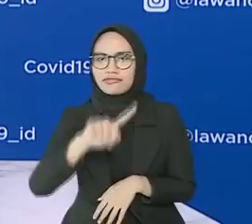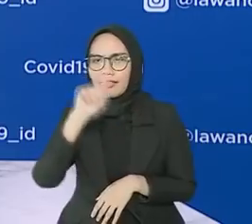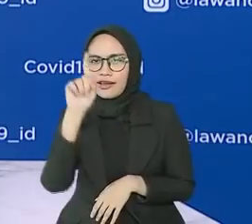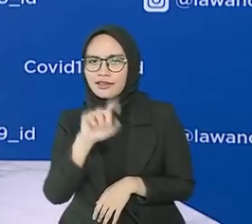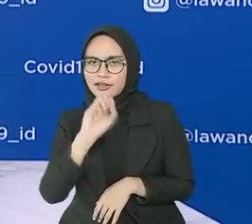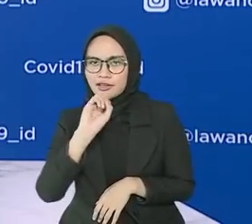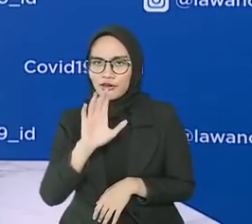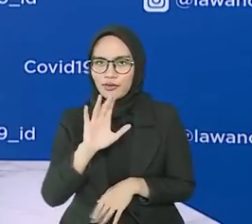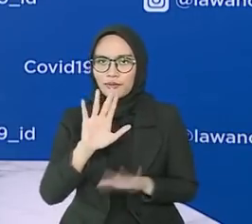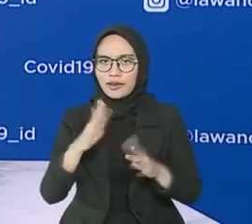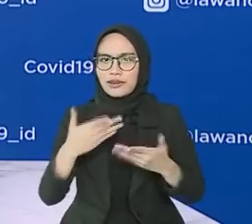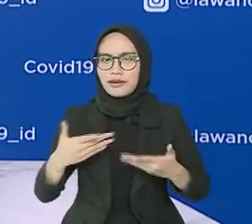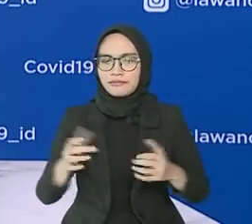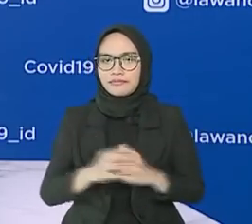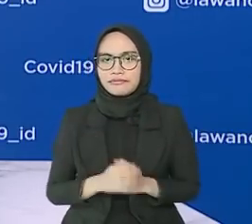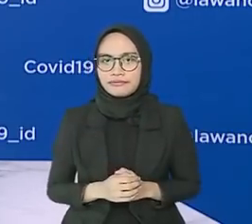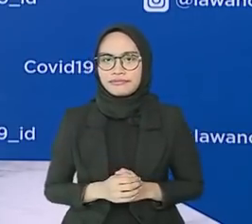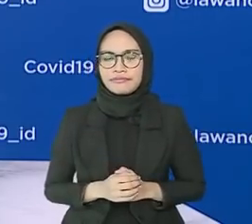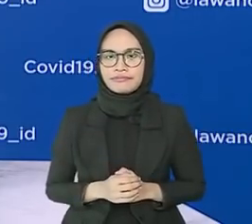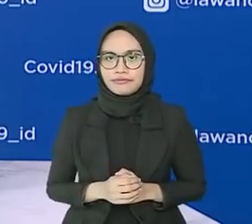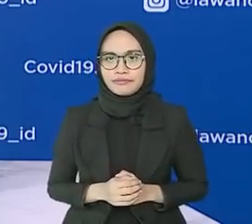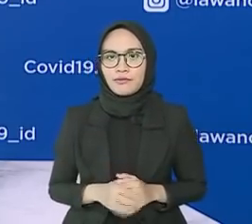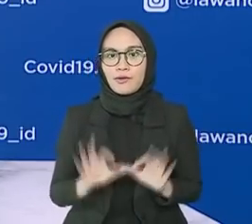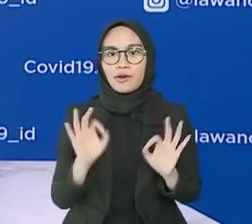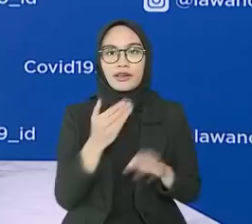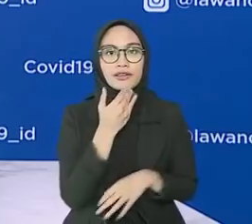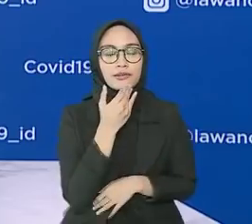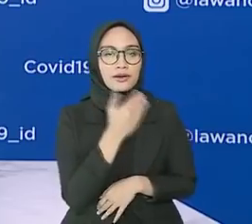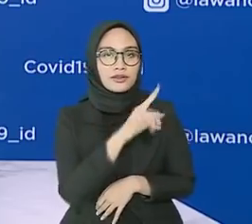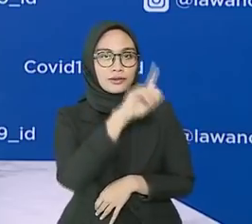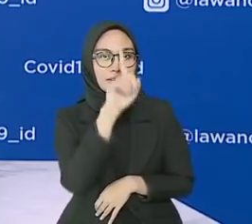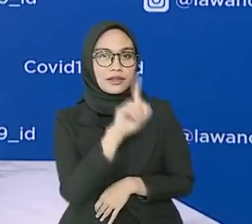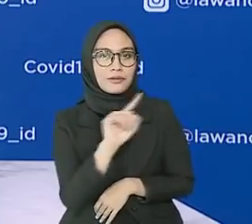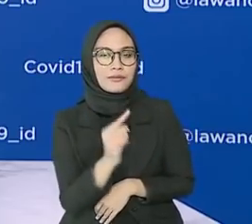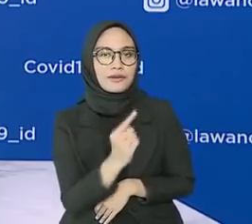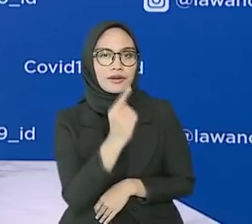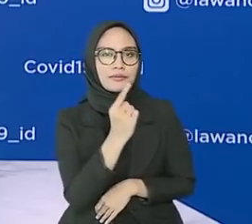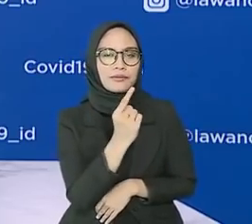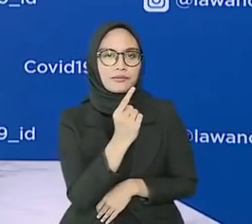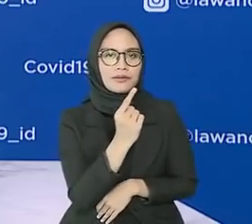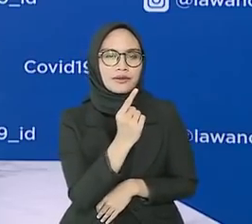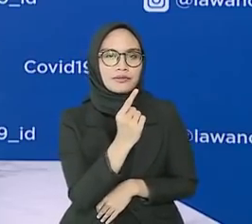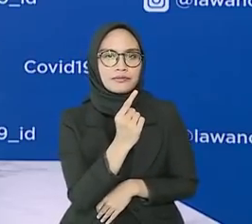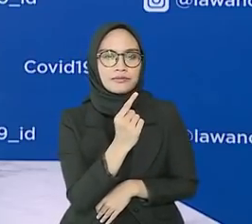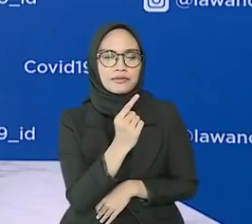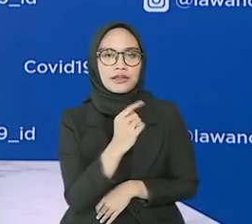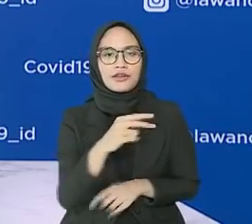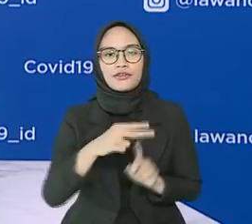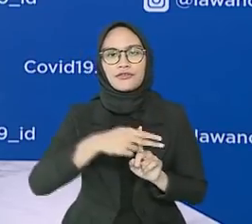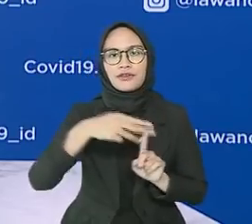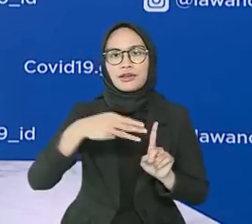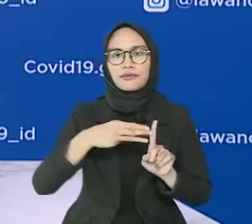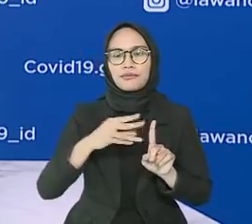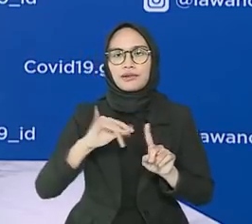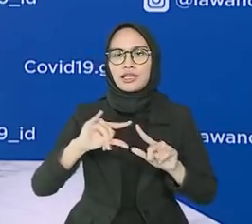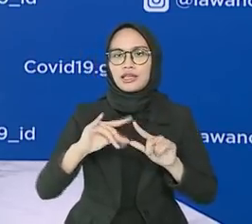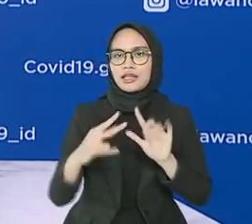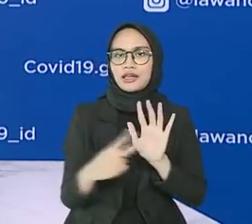media. Terima kasih. Terima kasih Prof. Pertanyaan pertama dari Febrian Republika dan